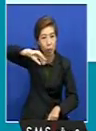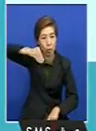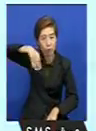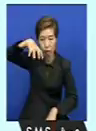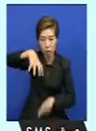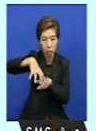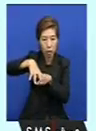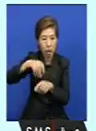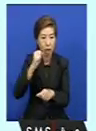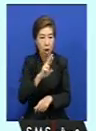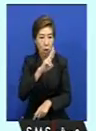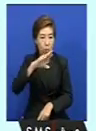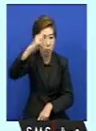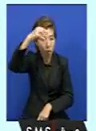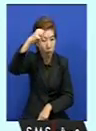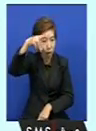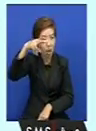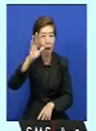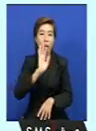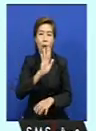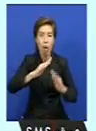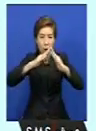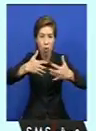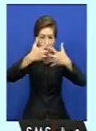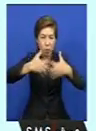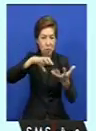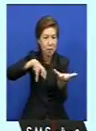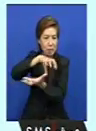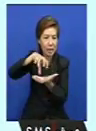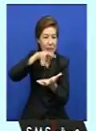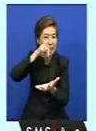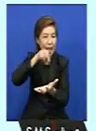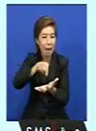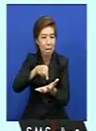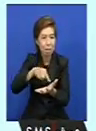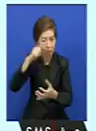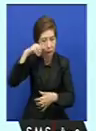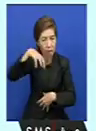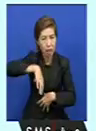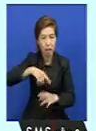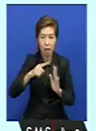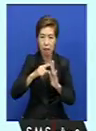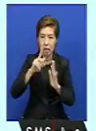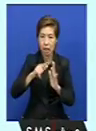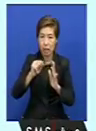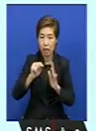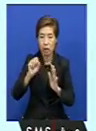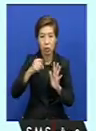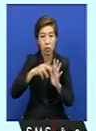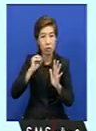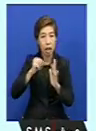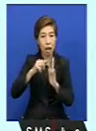งจะบำรุงรักษาระบบไฟฟ้าแรงสูงของโรงงานผลิตน้ำก็คือโรงที่3 เสนนี่ทำเป็นครั้งที่2แล้วน